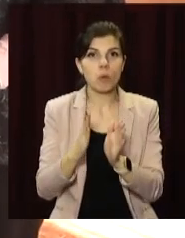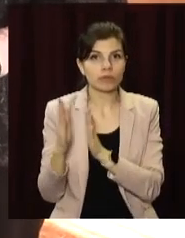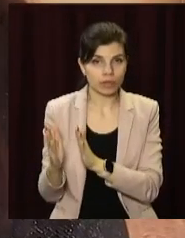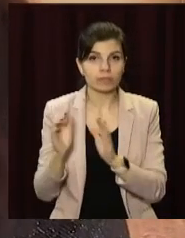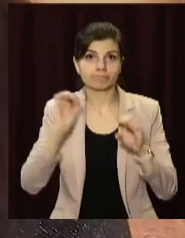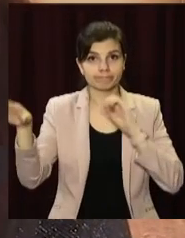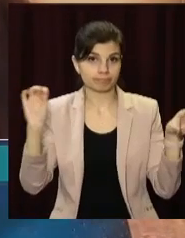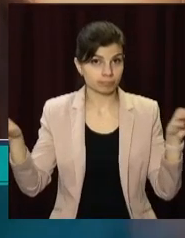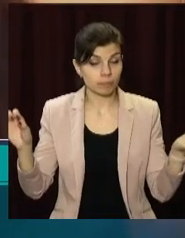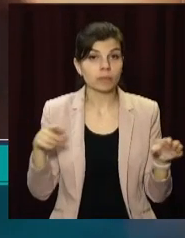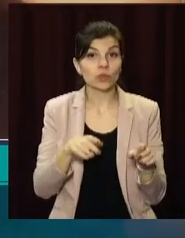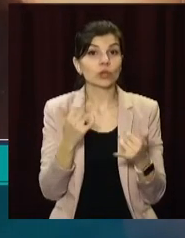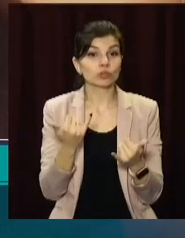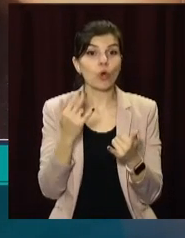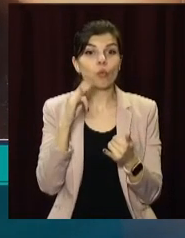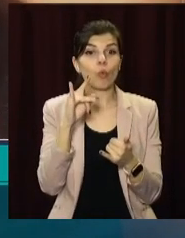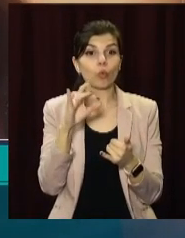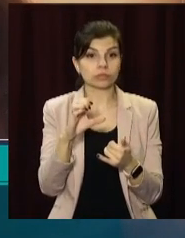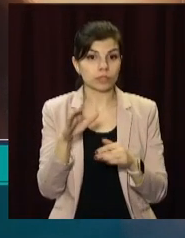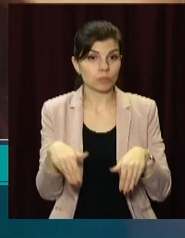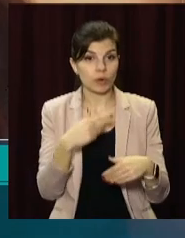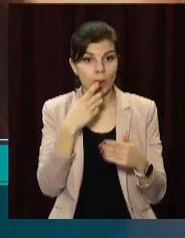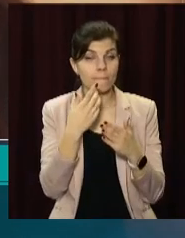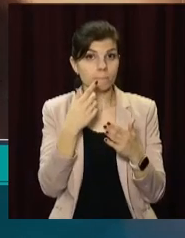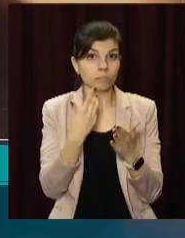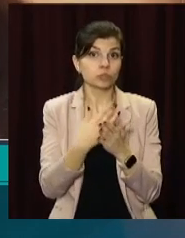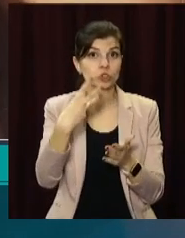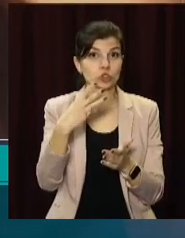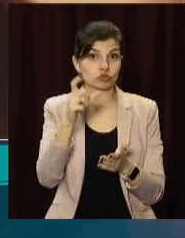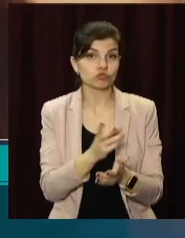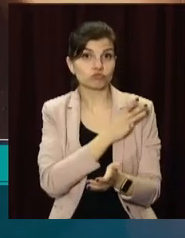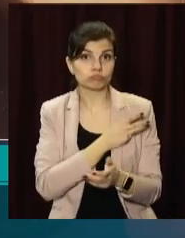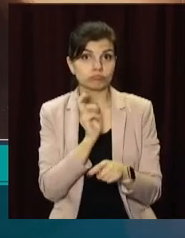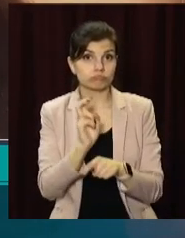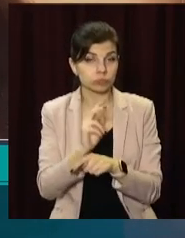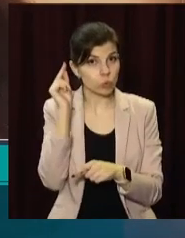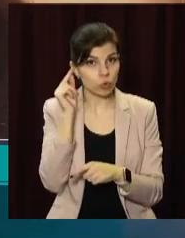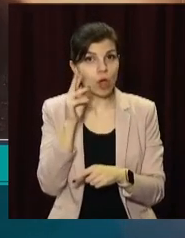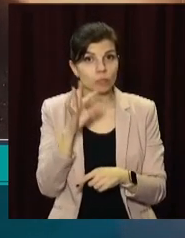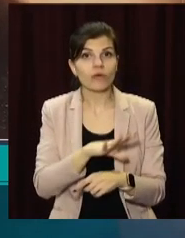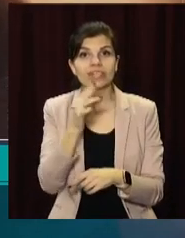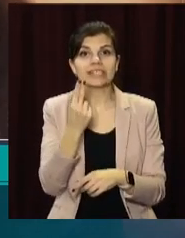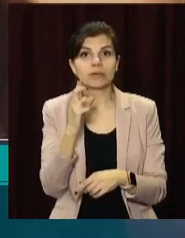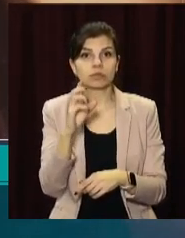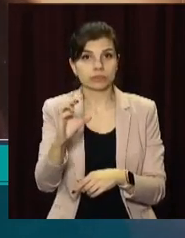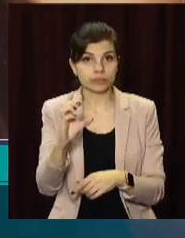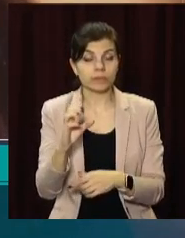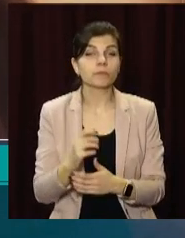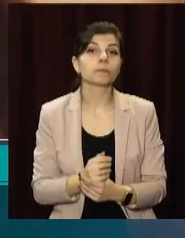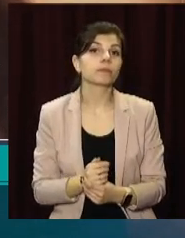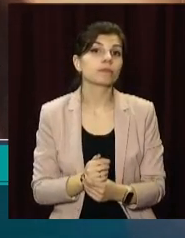бібліотечній системі. Проходять такі курси більше 30 чоловік по всій ЦБС.